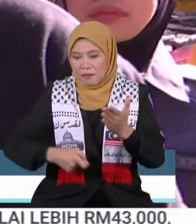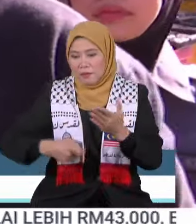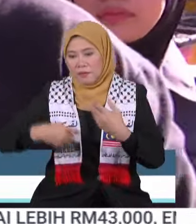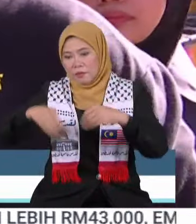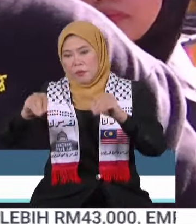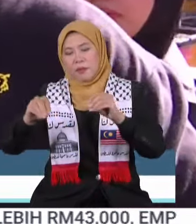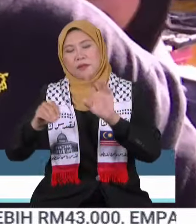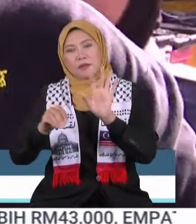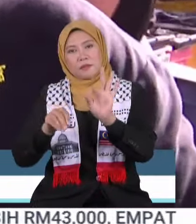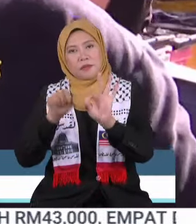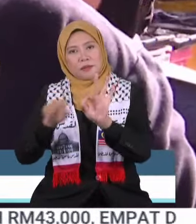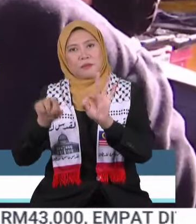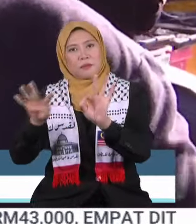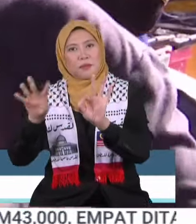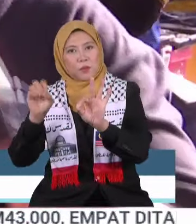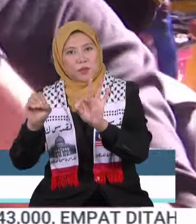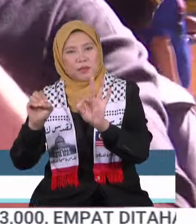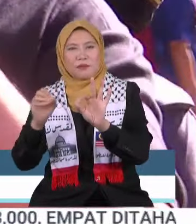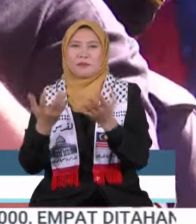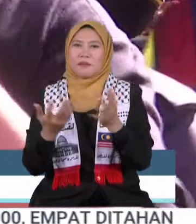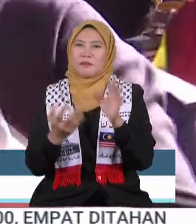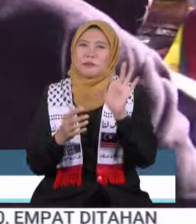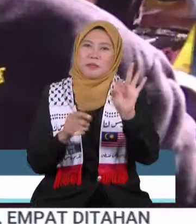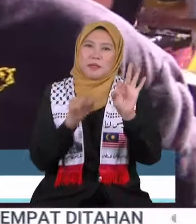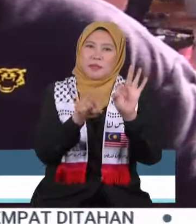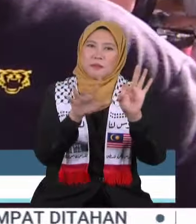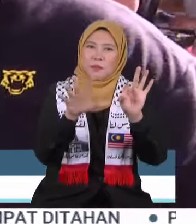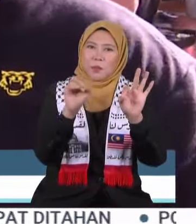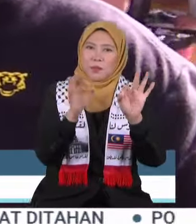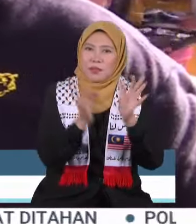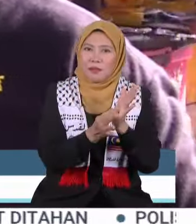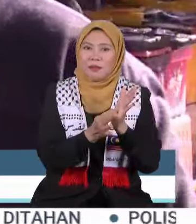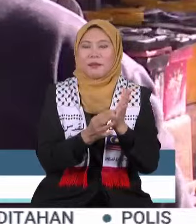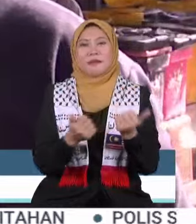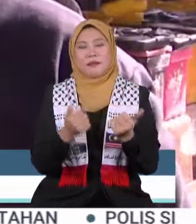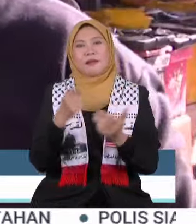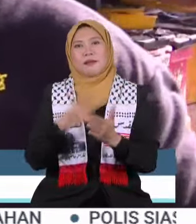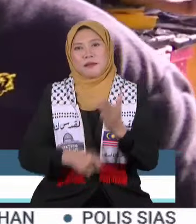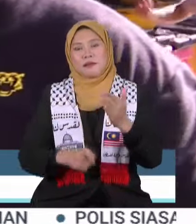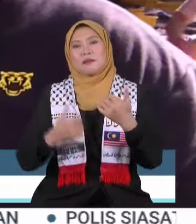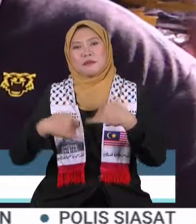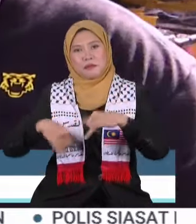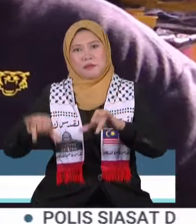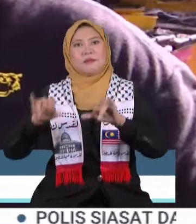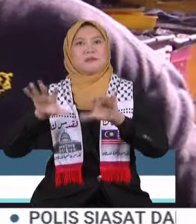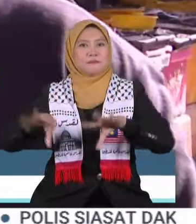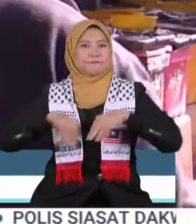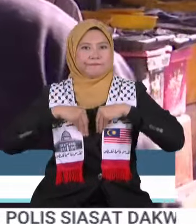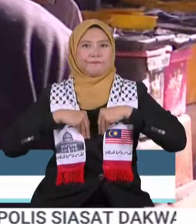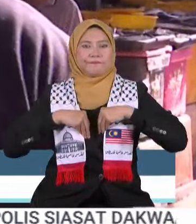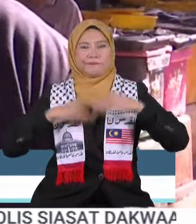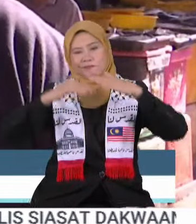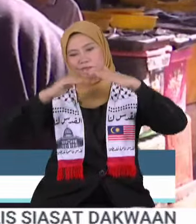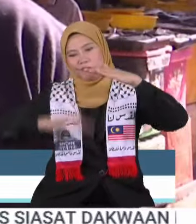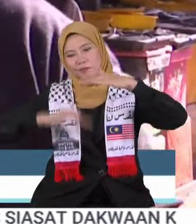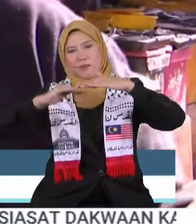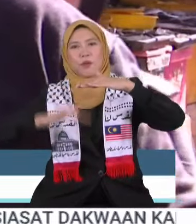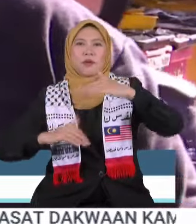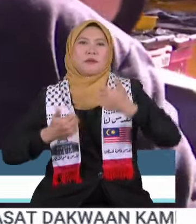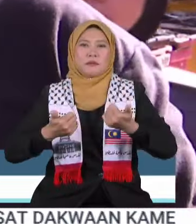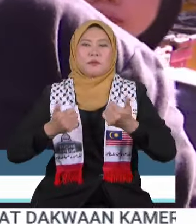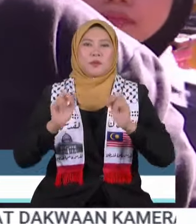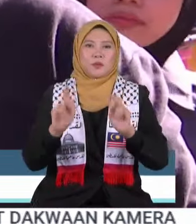dalam lingkungan RM9.40, RM9.50 dan harga itu adalah harga yang masih boleh diterima oleh